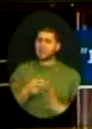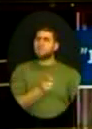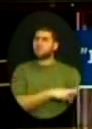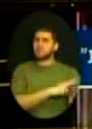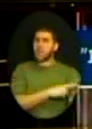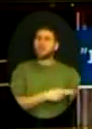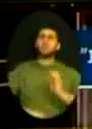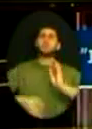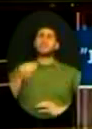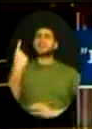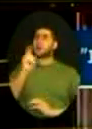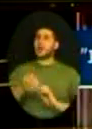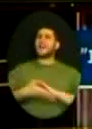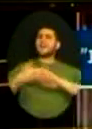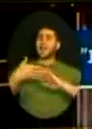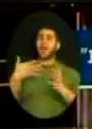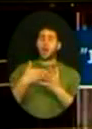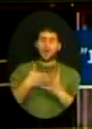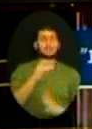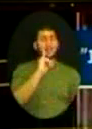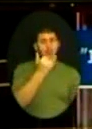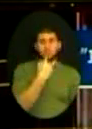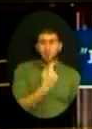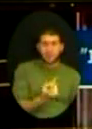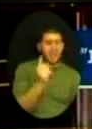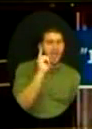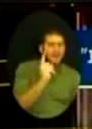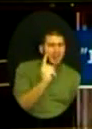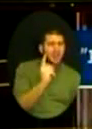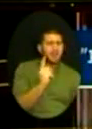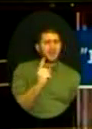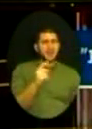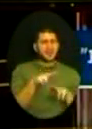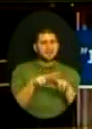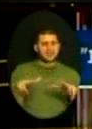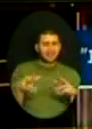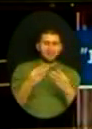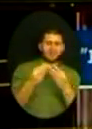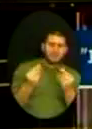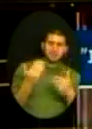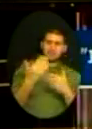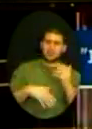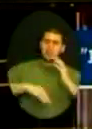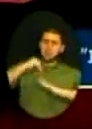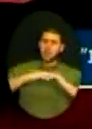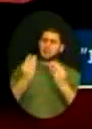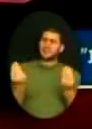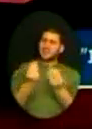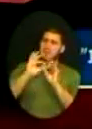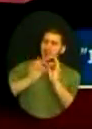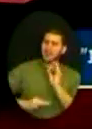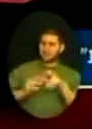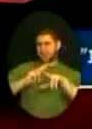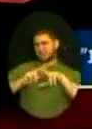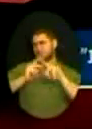לא השופטת התחילה, לא החוקר בזה. זה נכון מה שאת אומרת, אבל הרי התמונה בנויה בסופו של דבר מהרבה מאוד פרטים ומהרבה מאוד